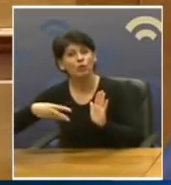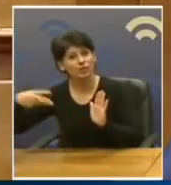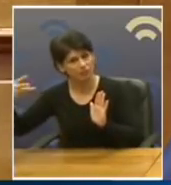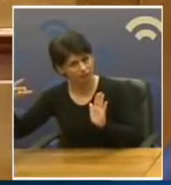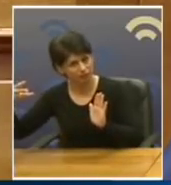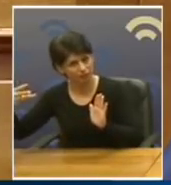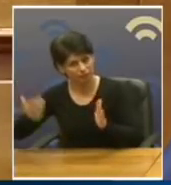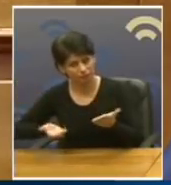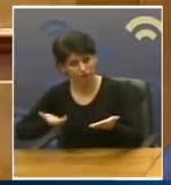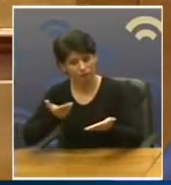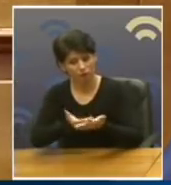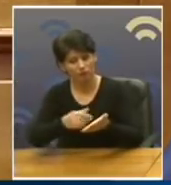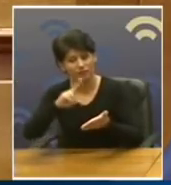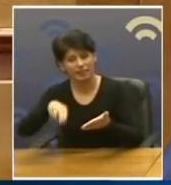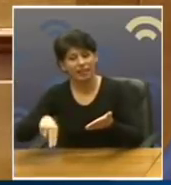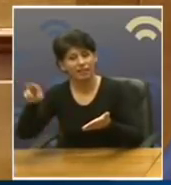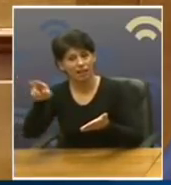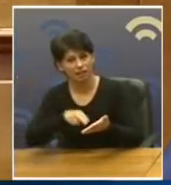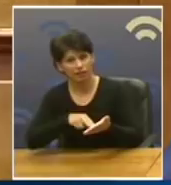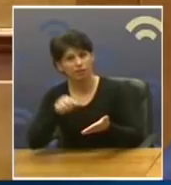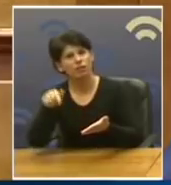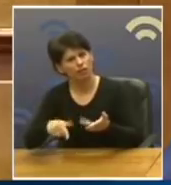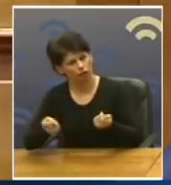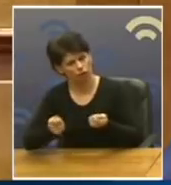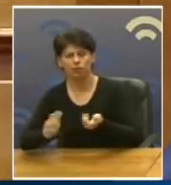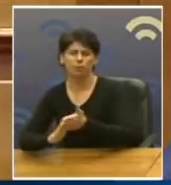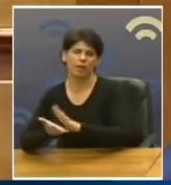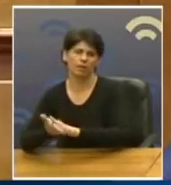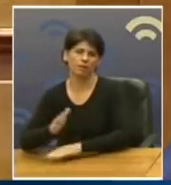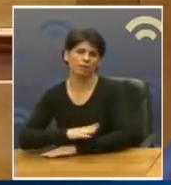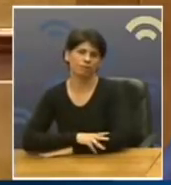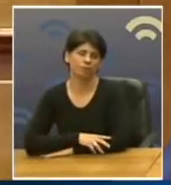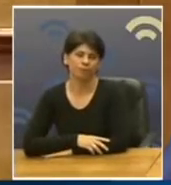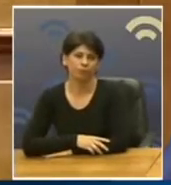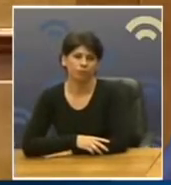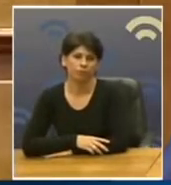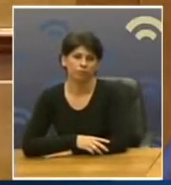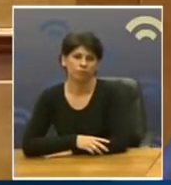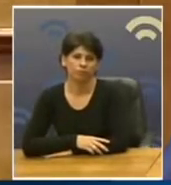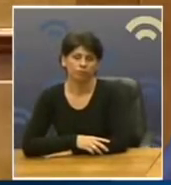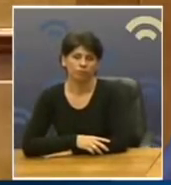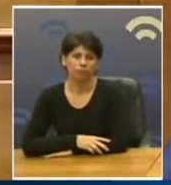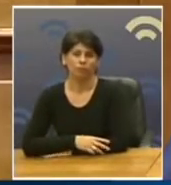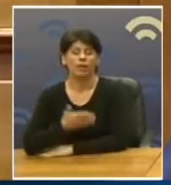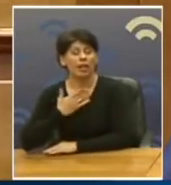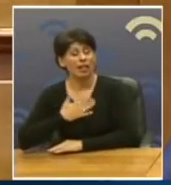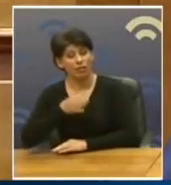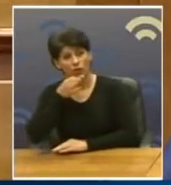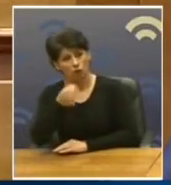να προτείνει την κατάργηση και αυτό να γίνει πράξη. Και θέλω να επισημάνω